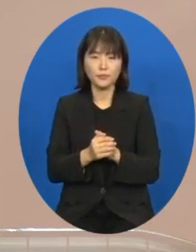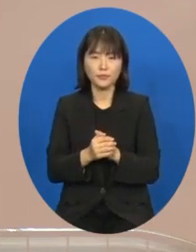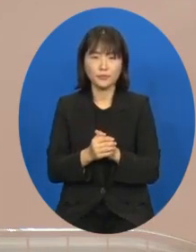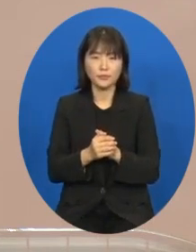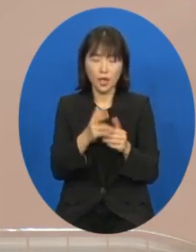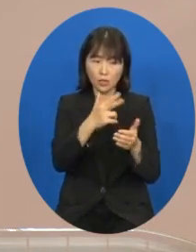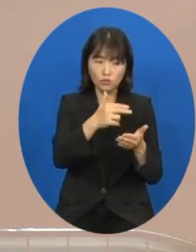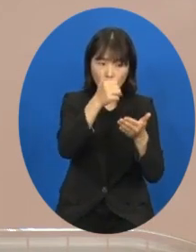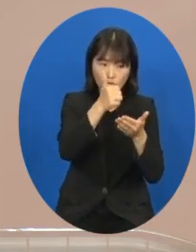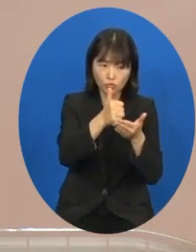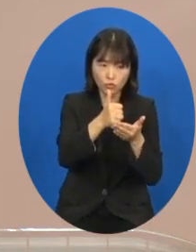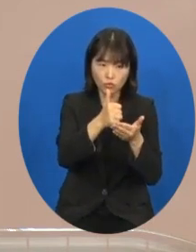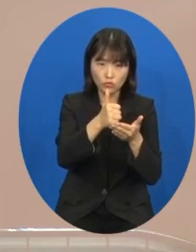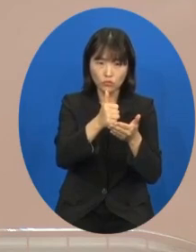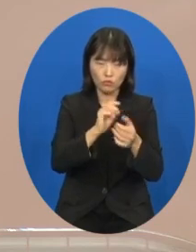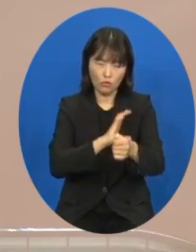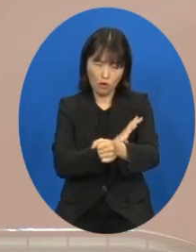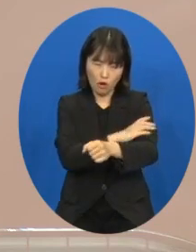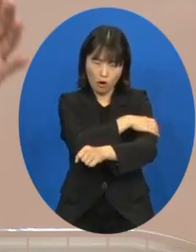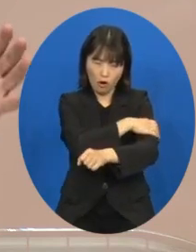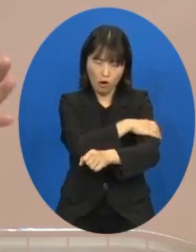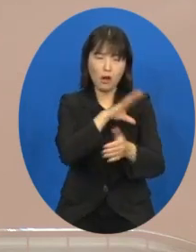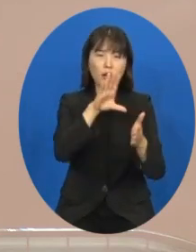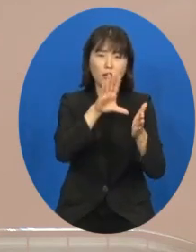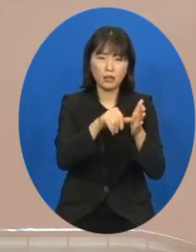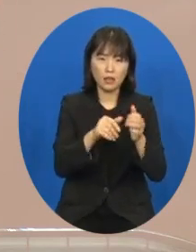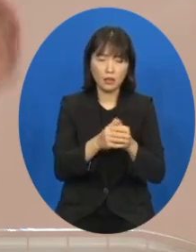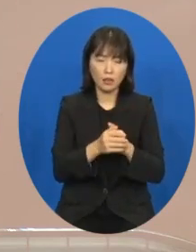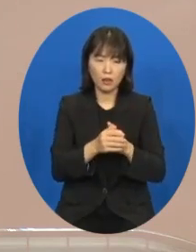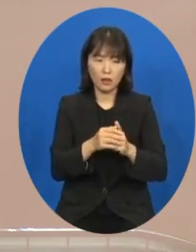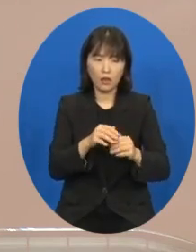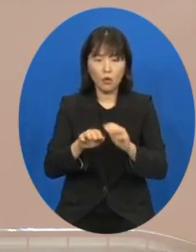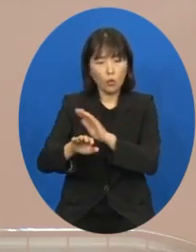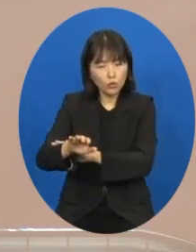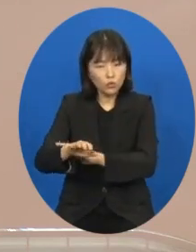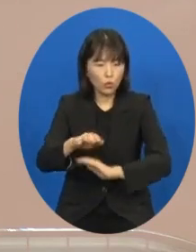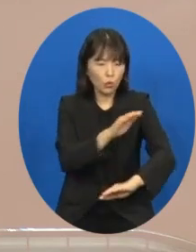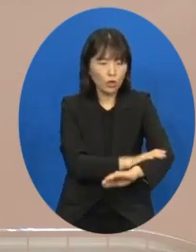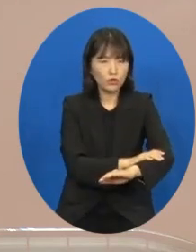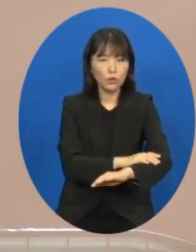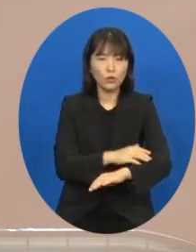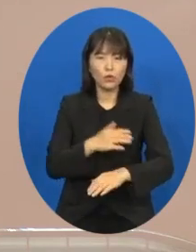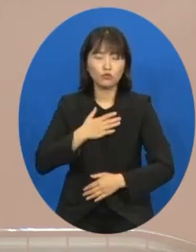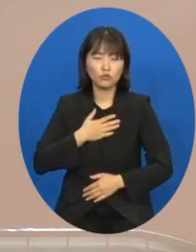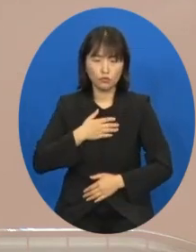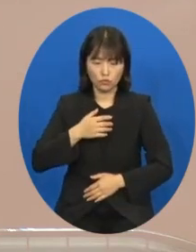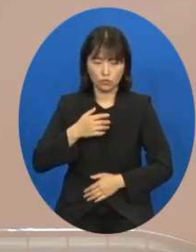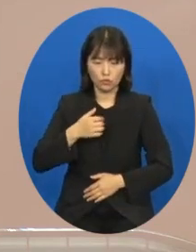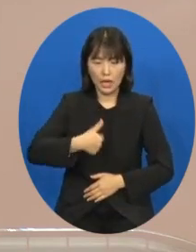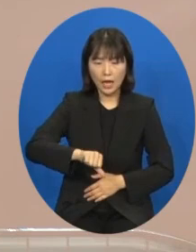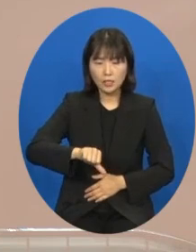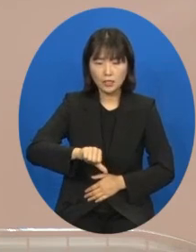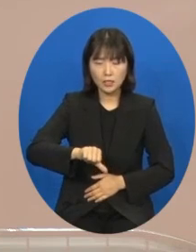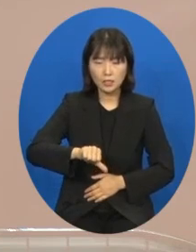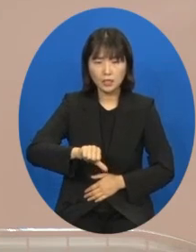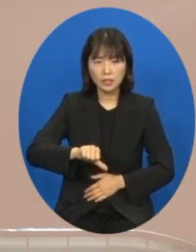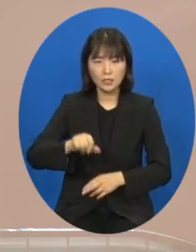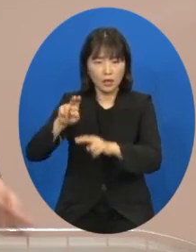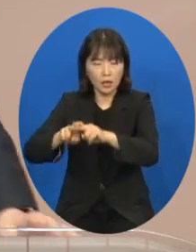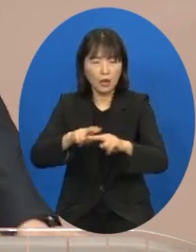주님이 권세를 얻으실 때 그 오른쪽 왼쪽에는 우리 두 아들을